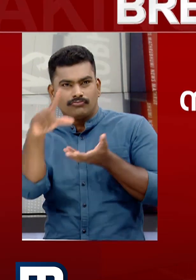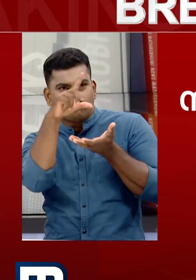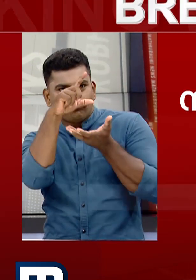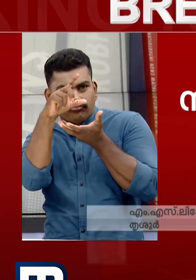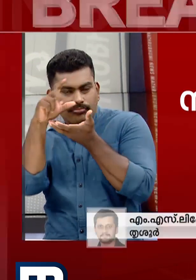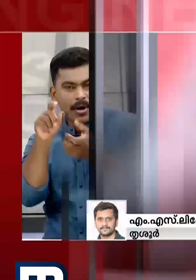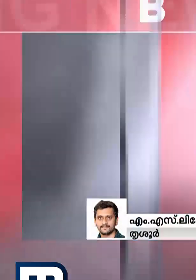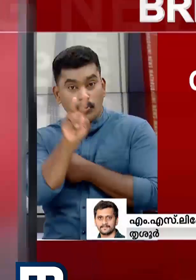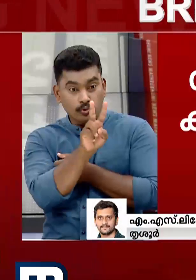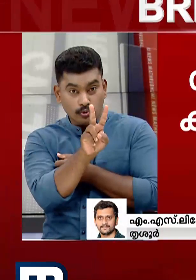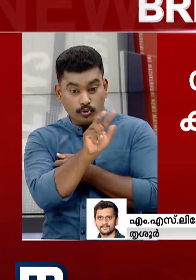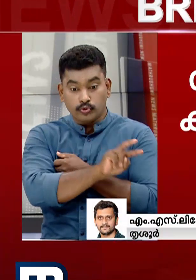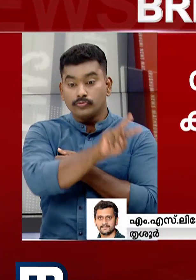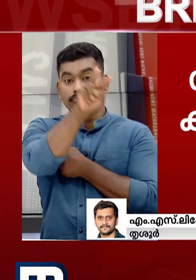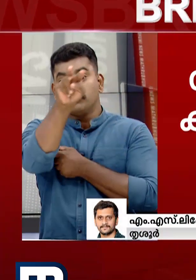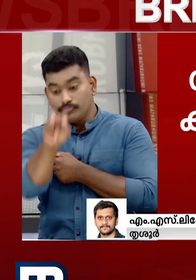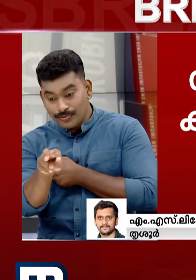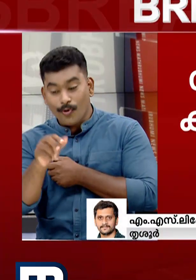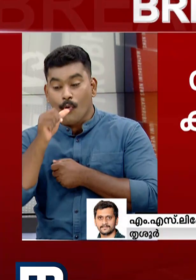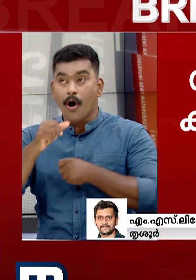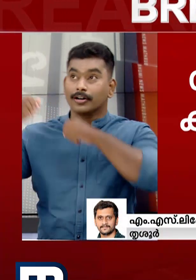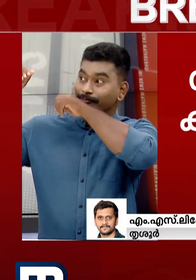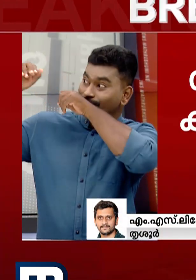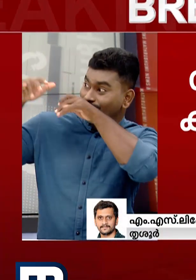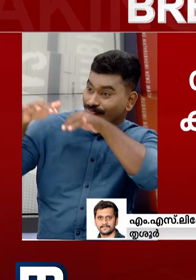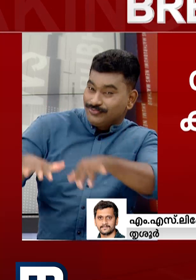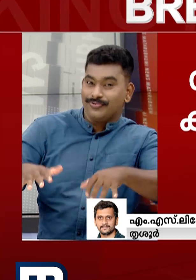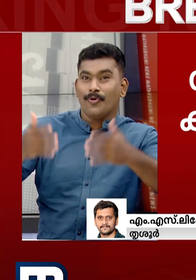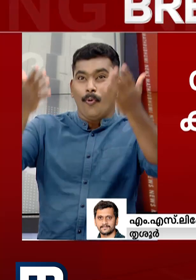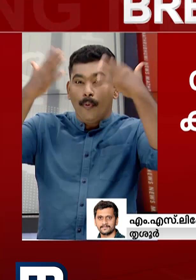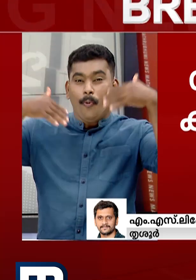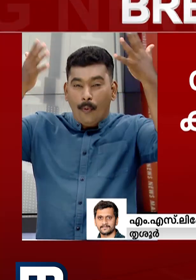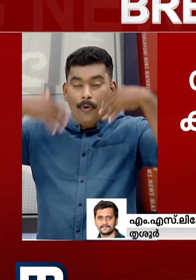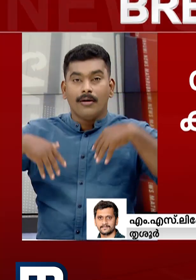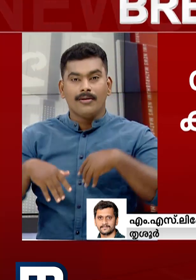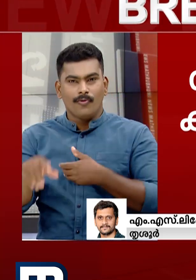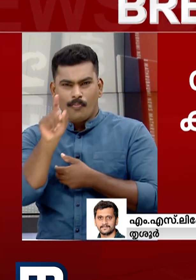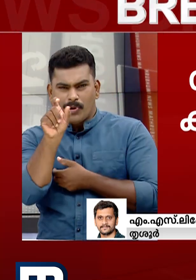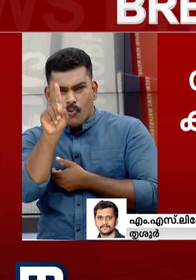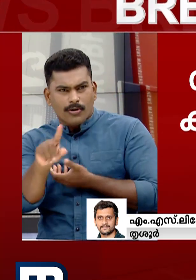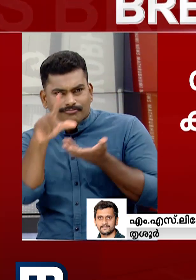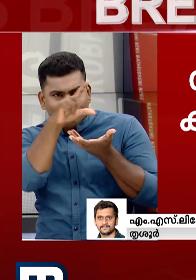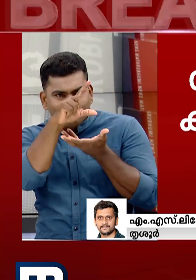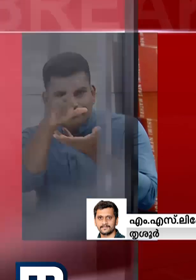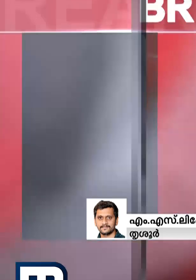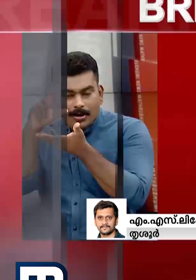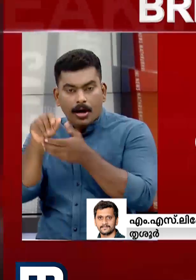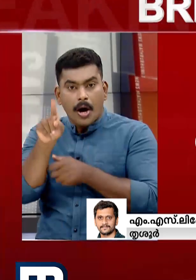അവിടെ പുറത്ത് വെള്ളച്ചാട്ടത്തിന് പുറത്തു നിൽക്കുകയായിരുന്നു. പക്ഷെ അതിനിടയിലാണ്